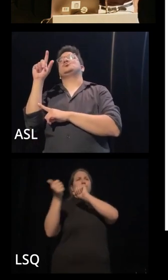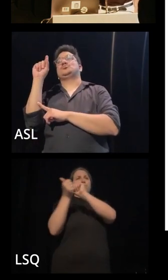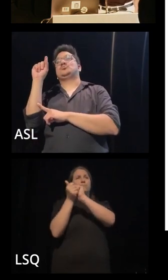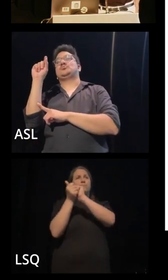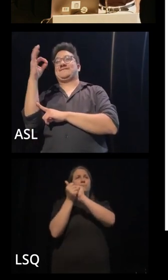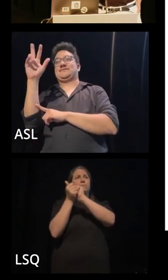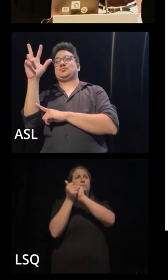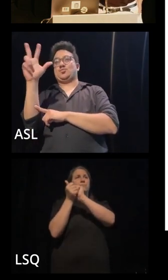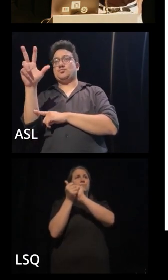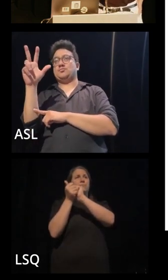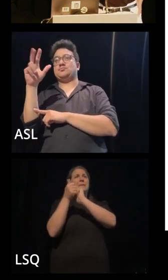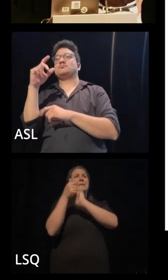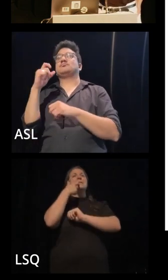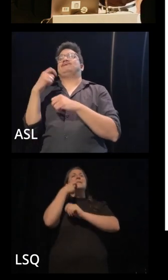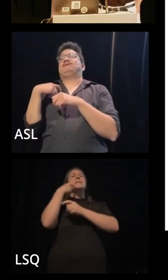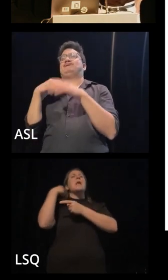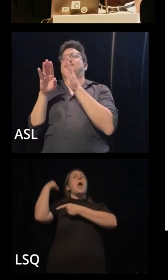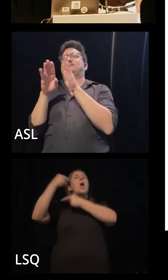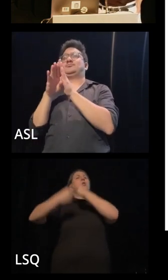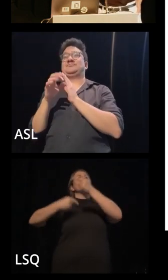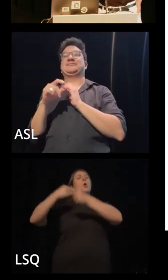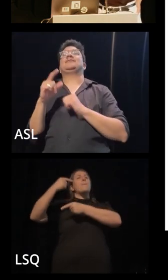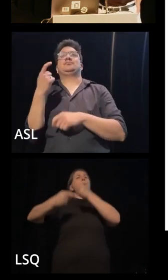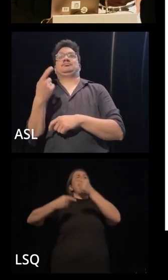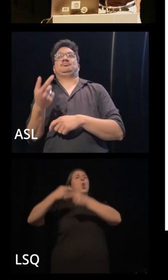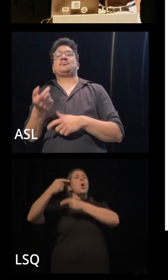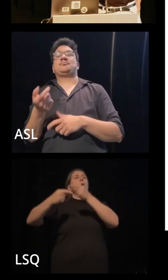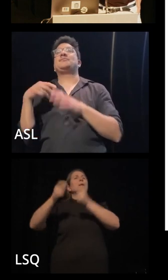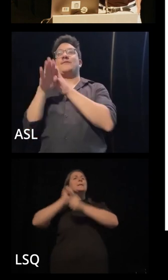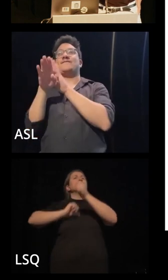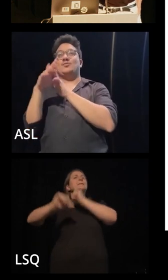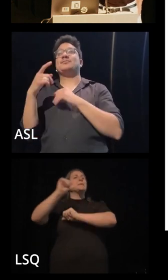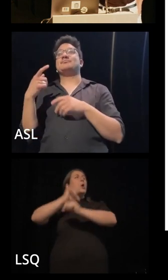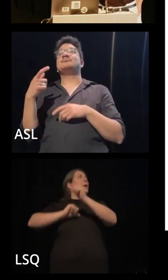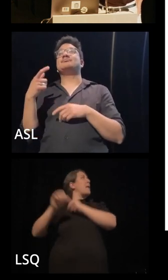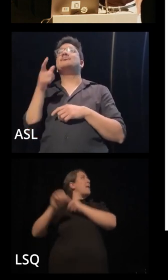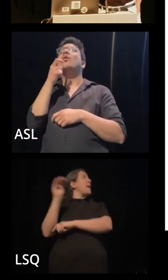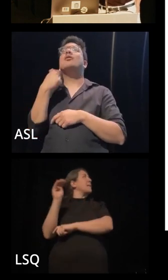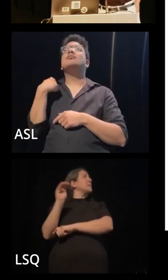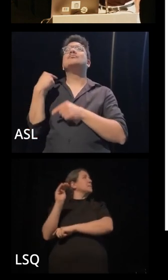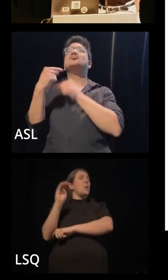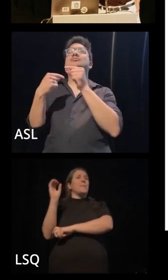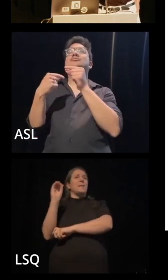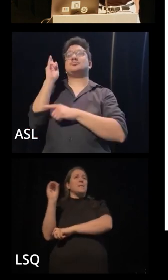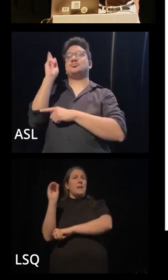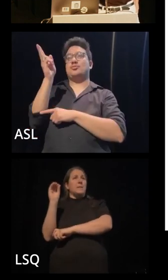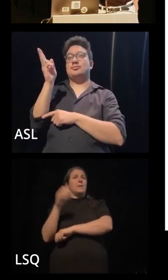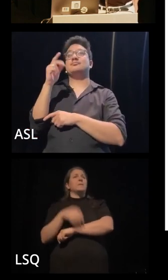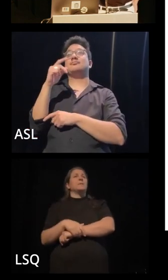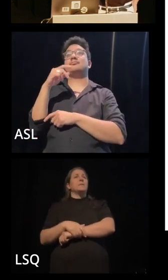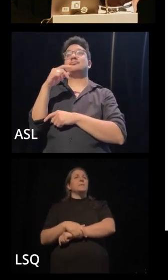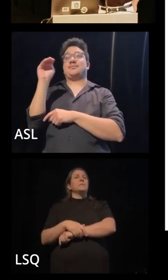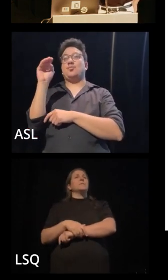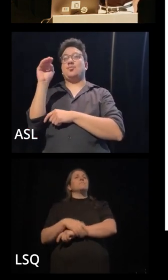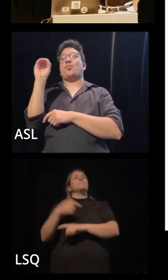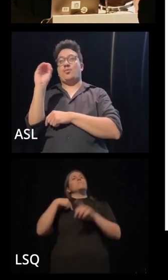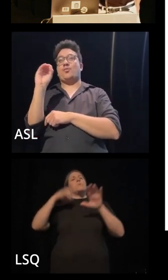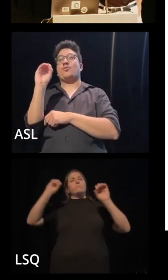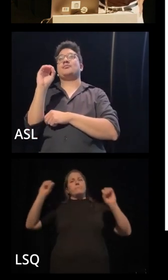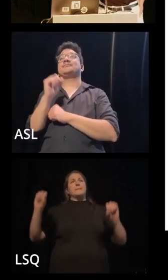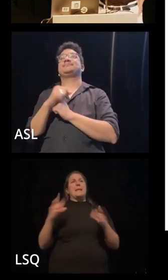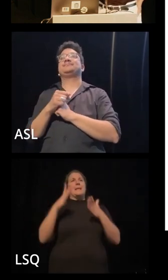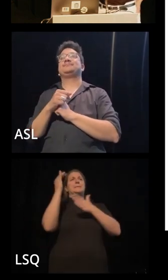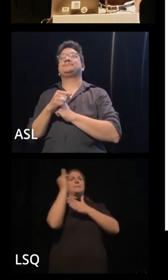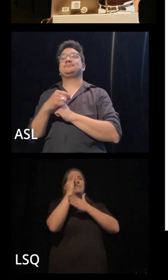avec l'anthropologue et historienne Maria José Noain Maura et Vitamine Factoria en tant que collectif